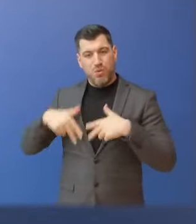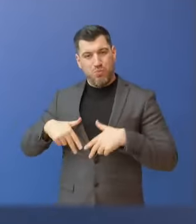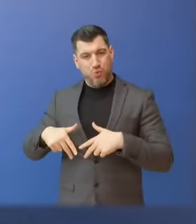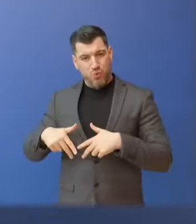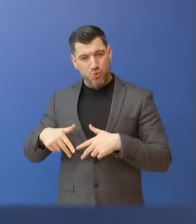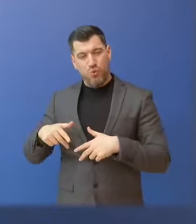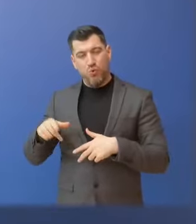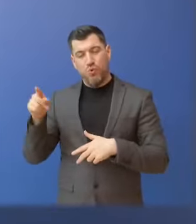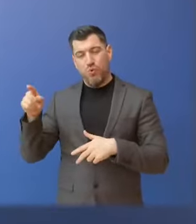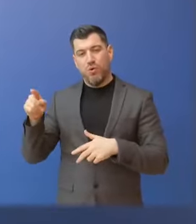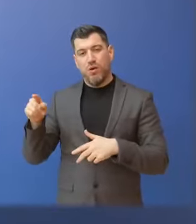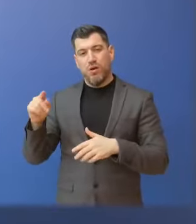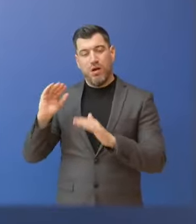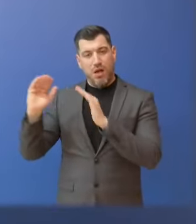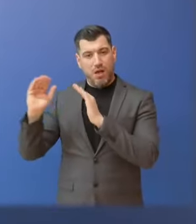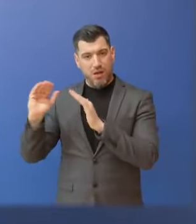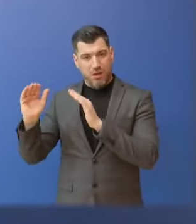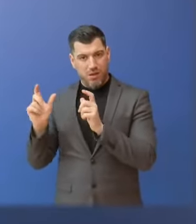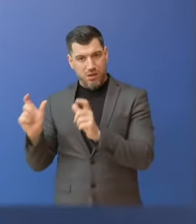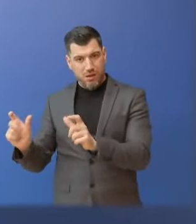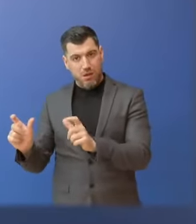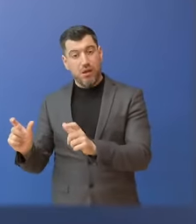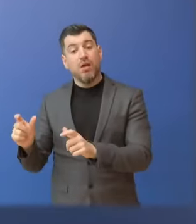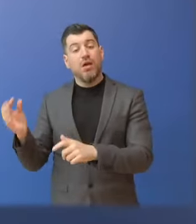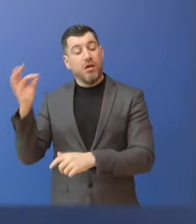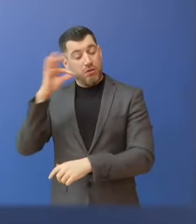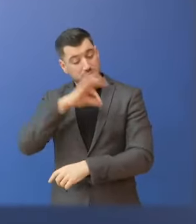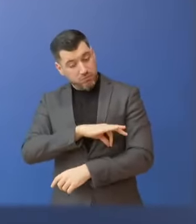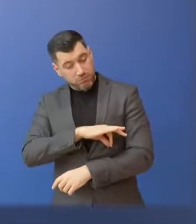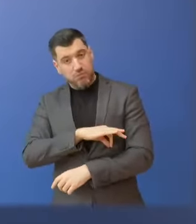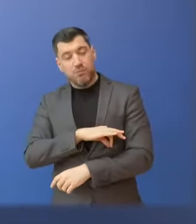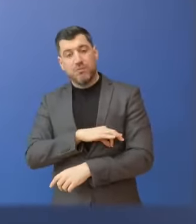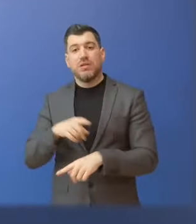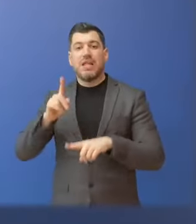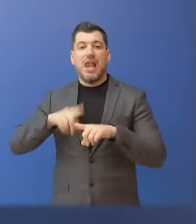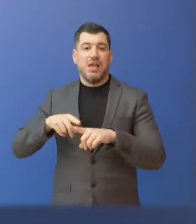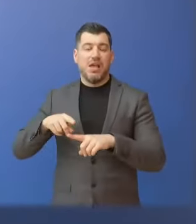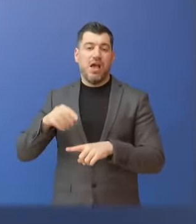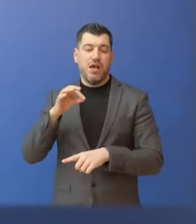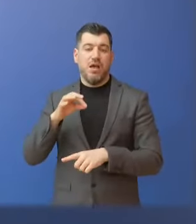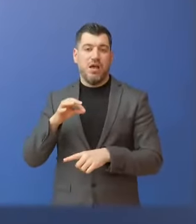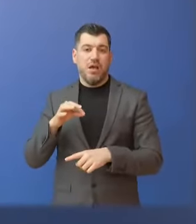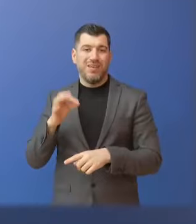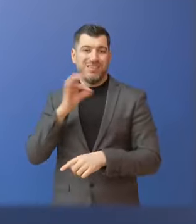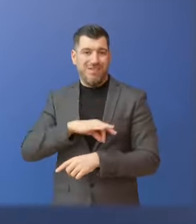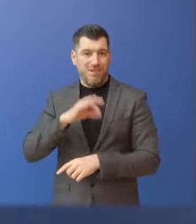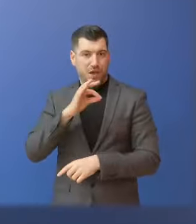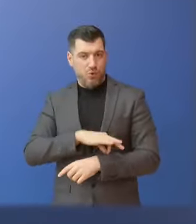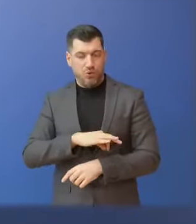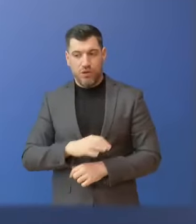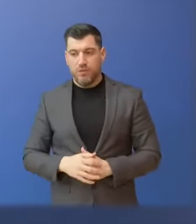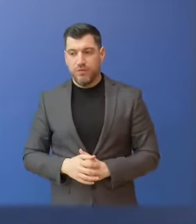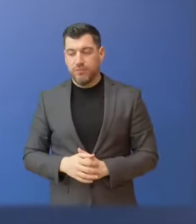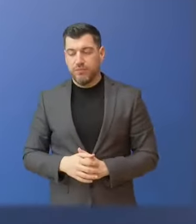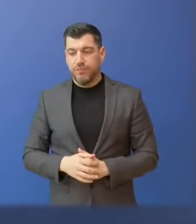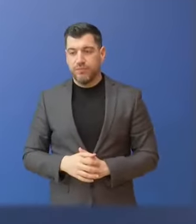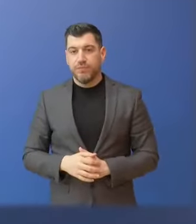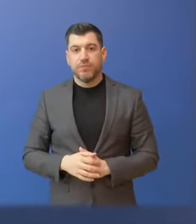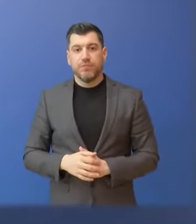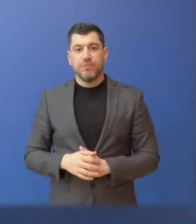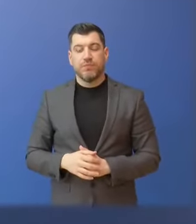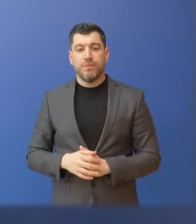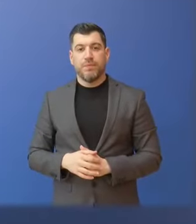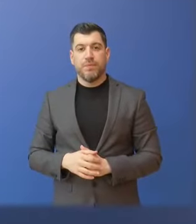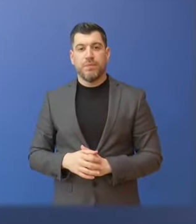απολύτως τα εθνικά μας συμφέροντα είναι σημαντικό ότι διαπιστώθηκε η κοινή βούληση και κατά τη διάρκεια της συνόδου των